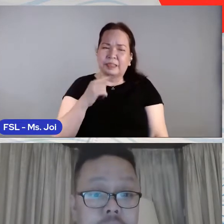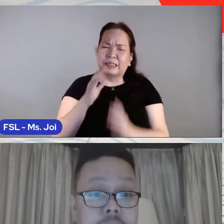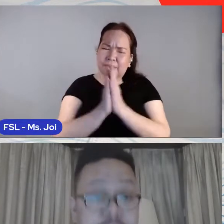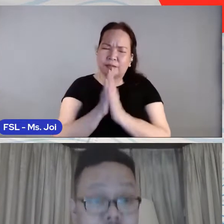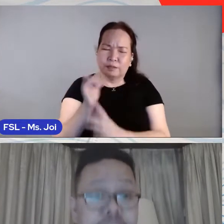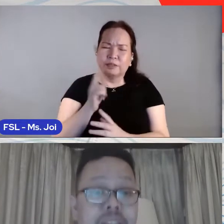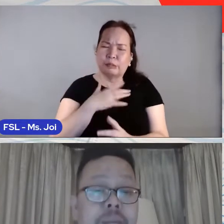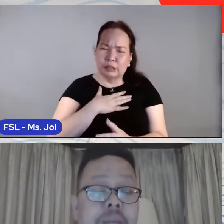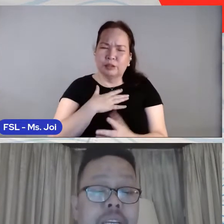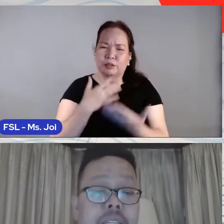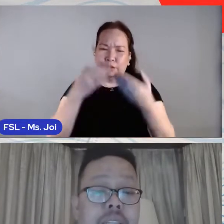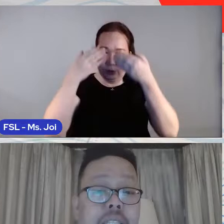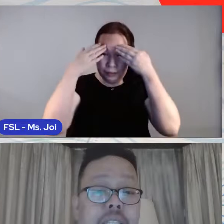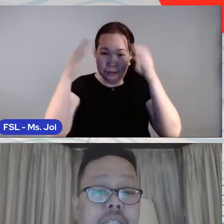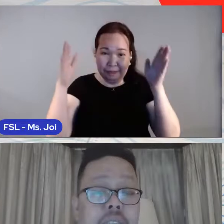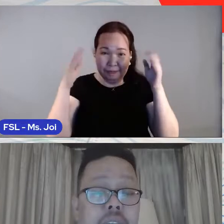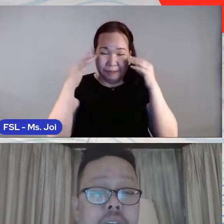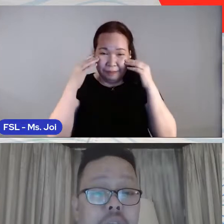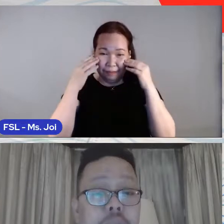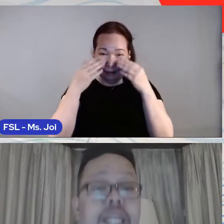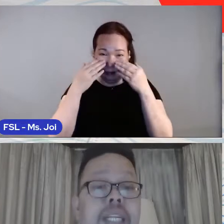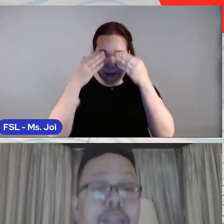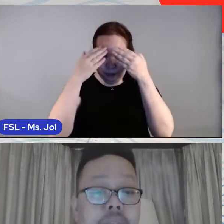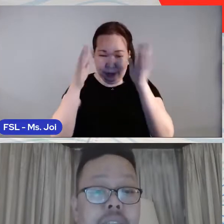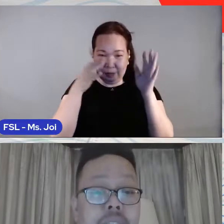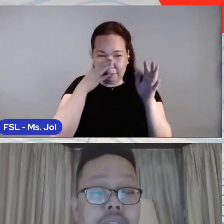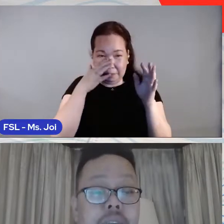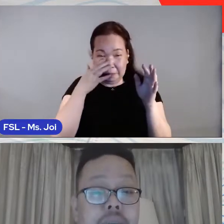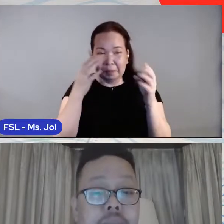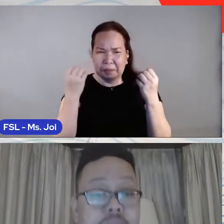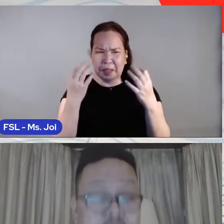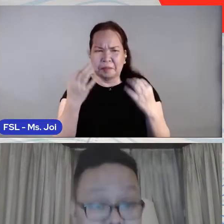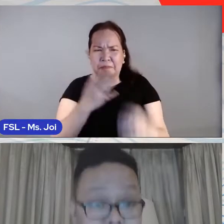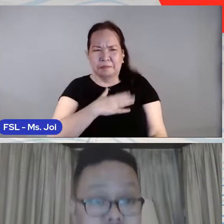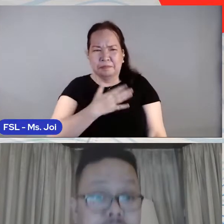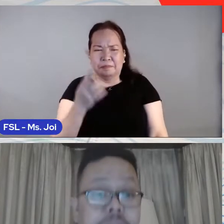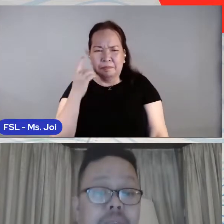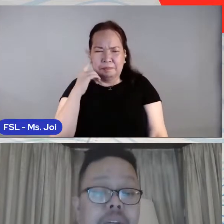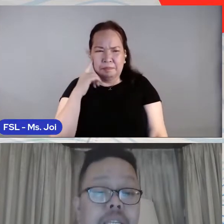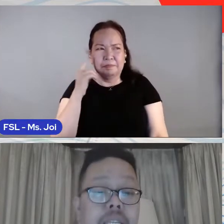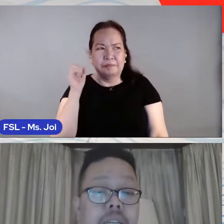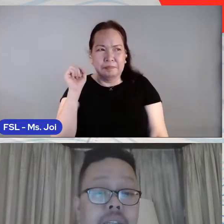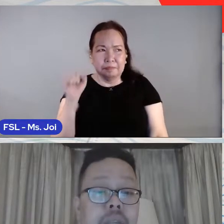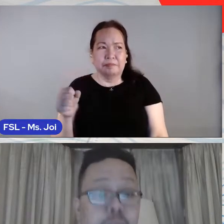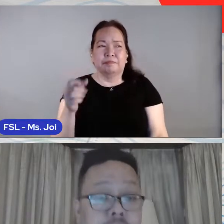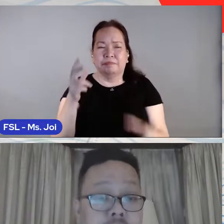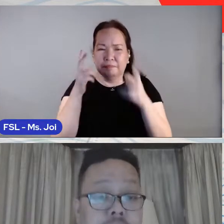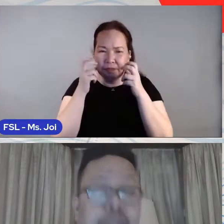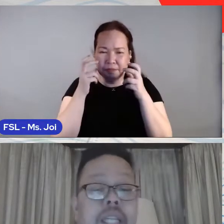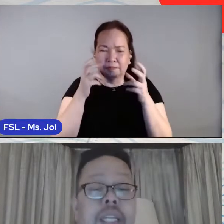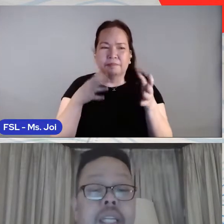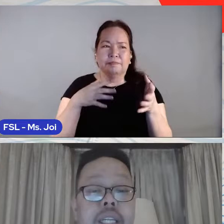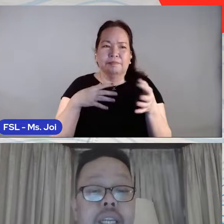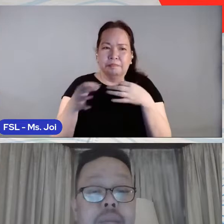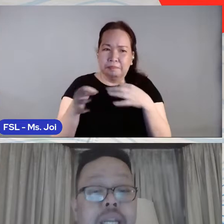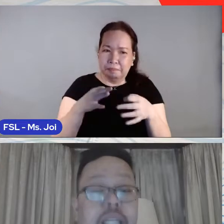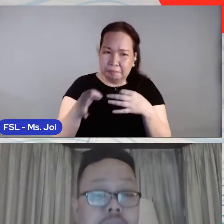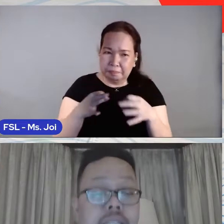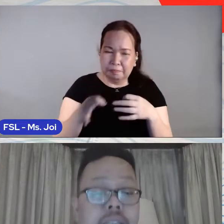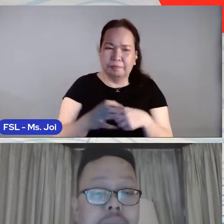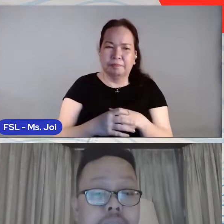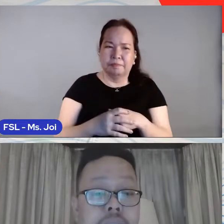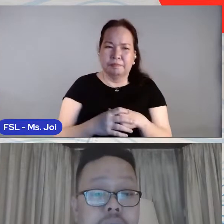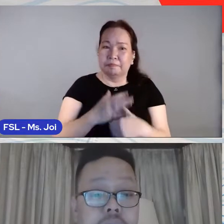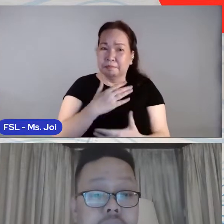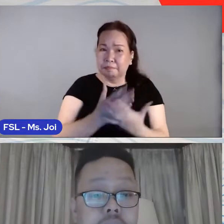no? Marami sa kababayan natin ang willing naman na makinig sa paliwanag at willing naman na